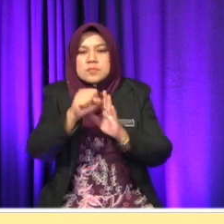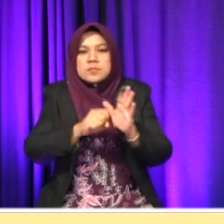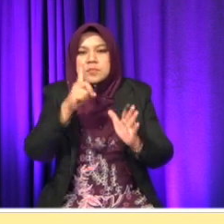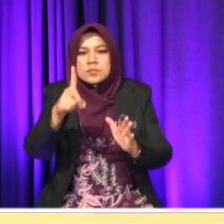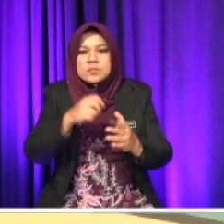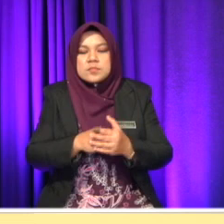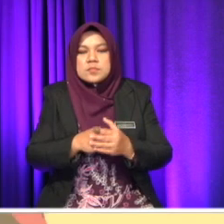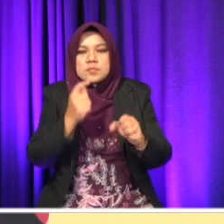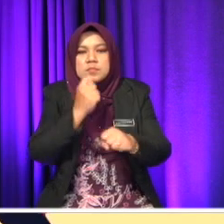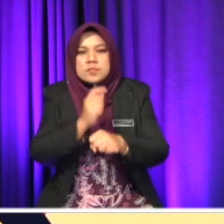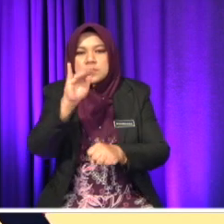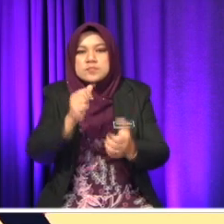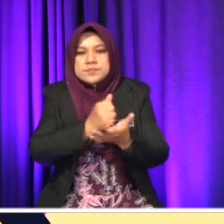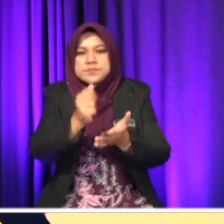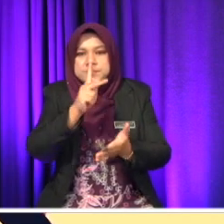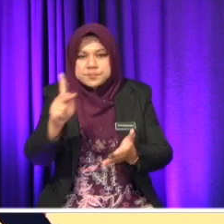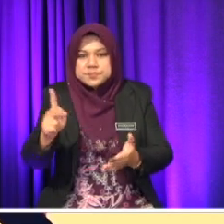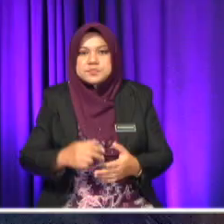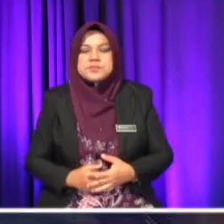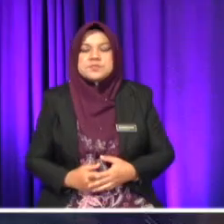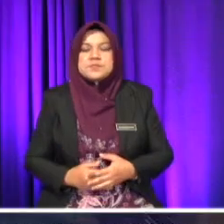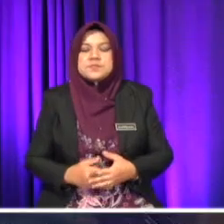tugas yang diamanah guys